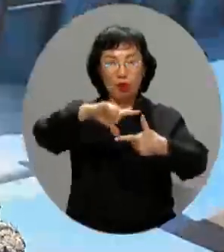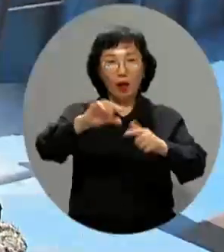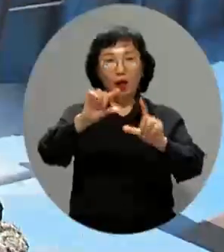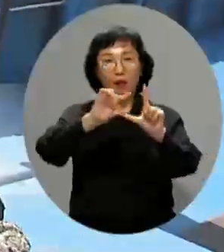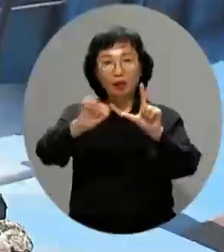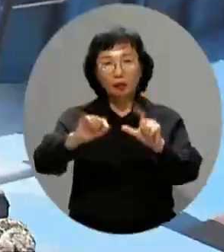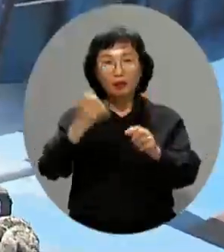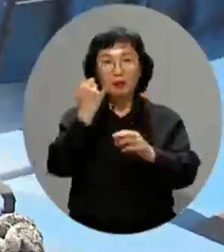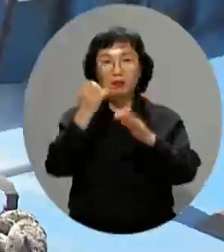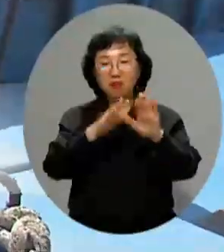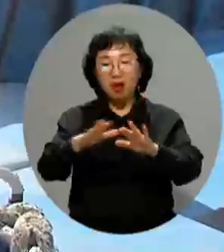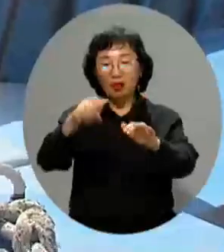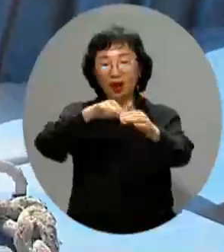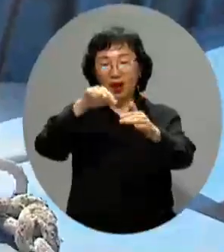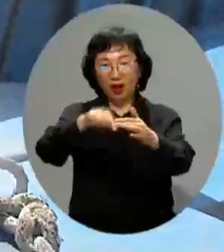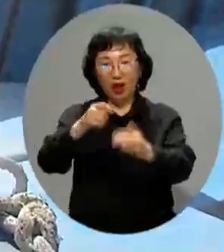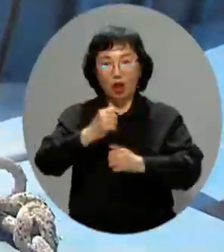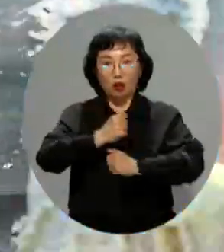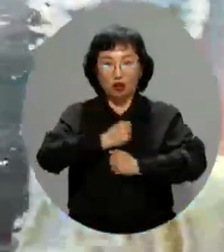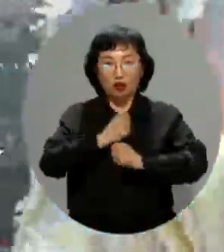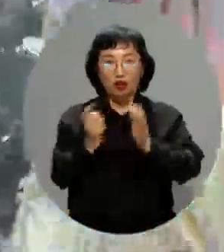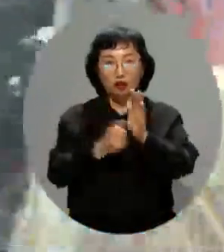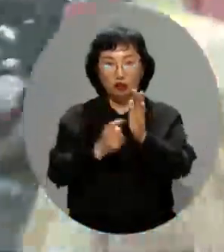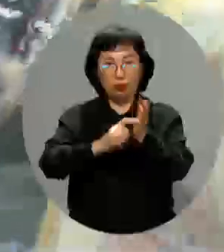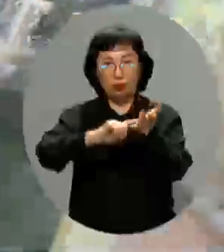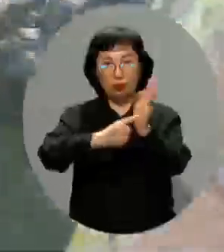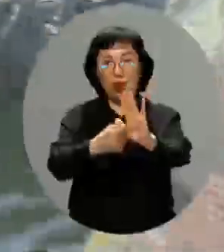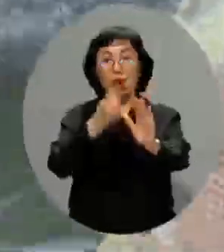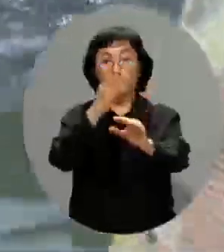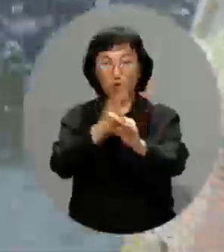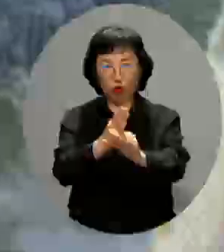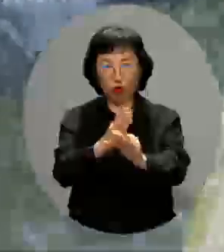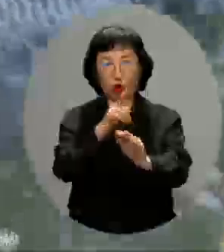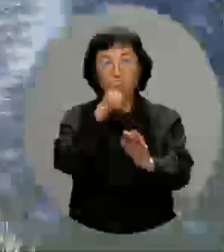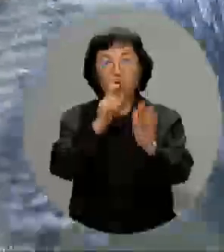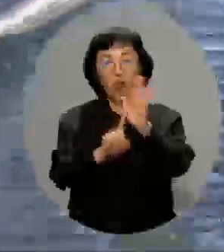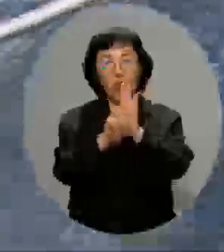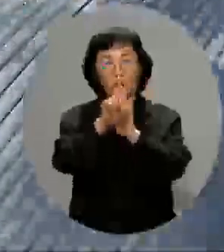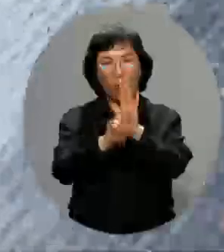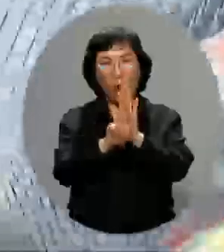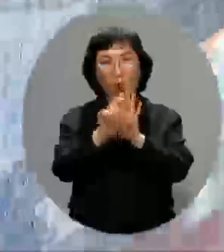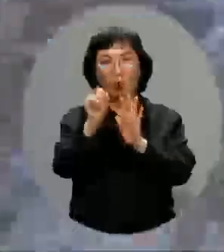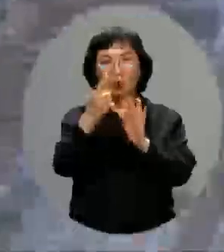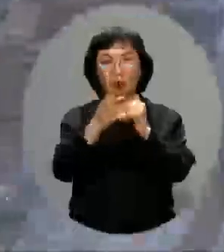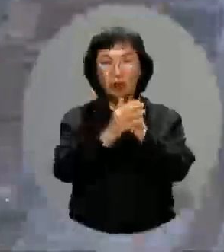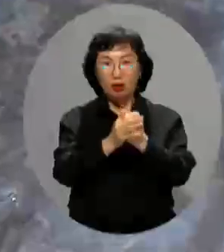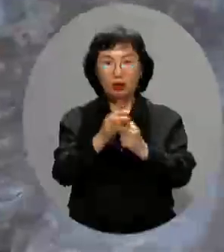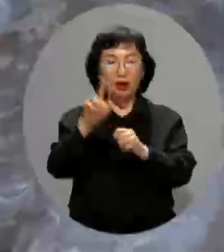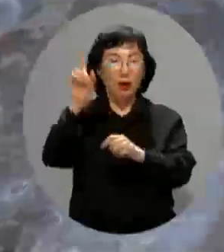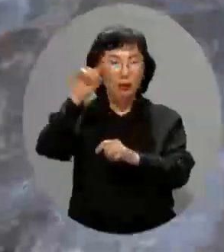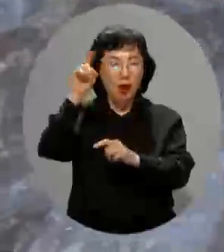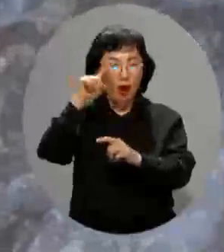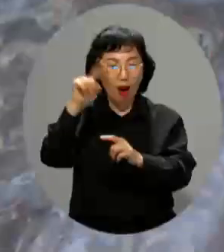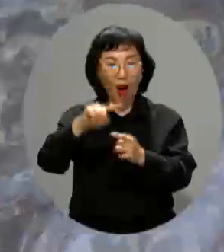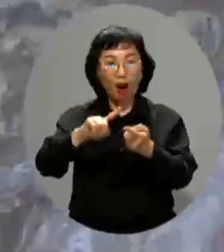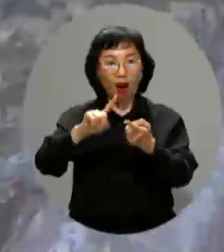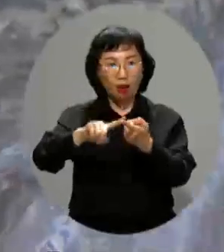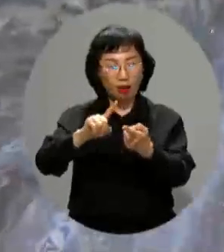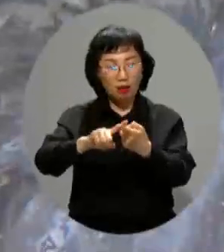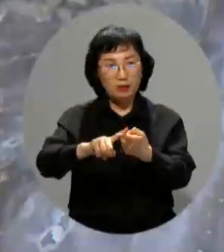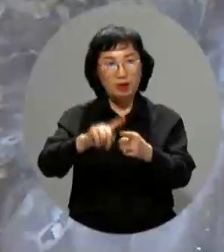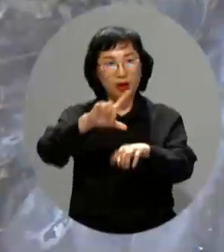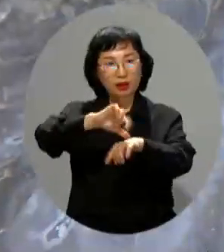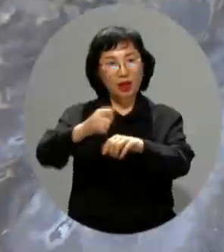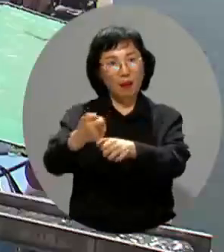해안에 해파리 주의보가 내려졌습니다. 해수 온도가 올라가면서 매년 해파리 주의보가 발령되는 시기도